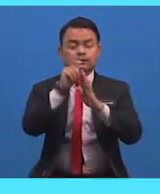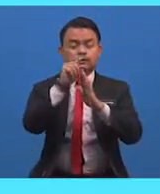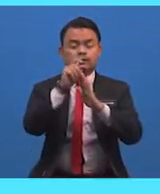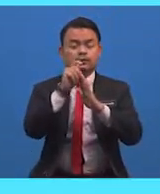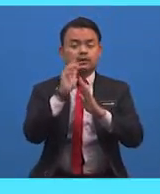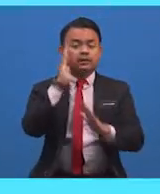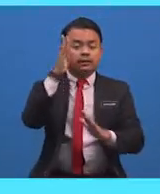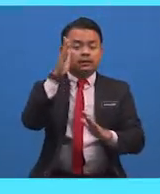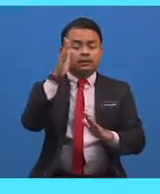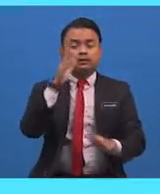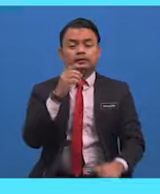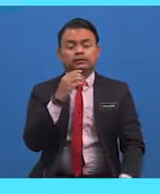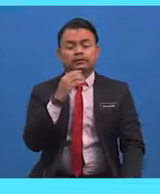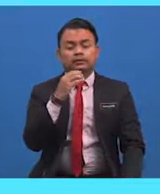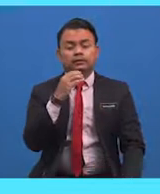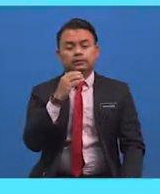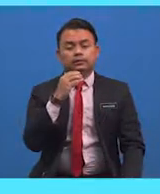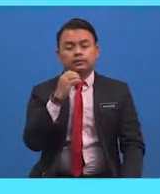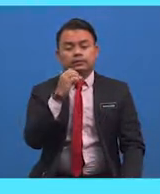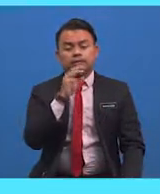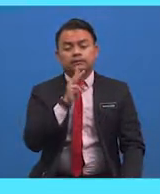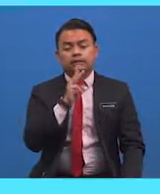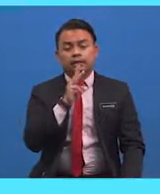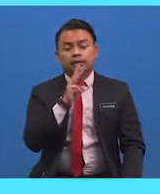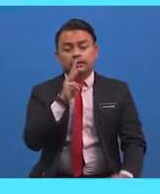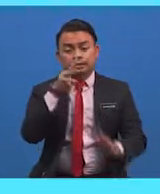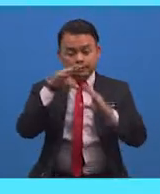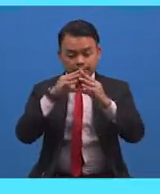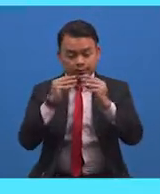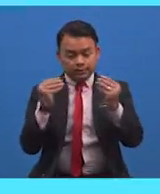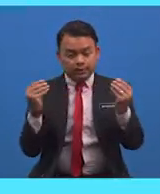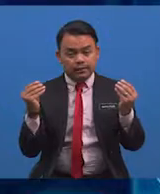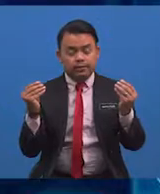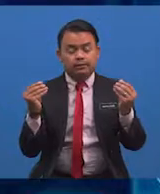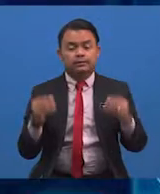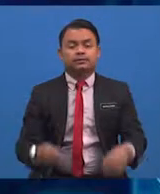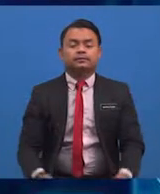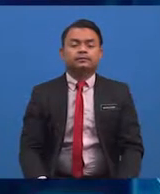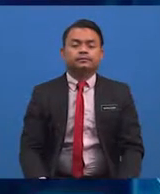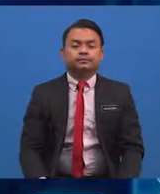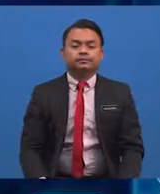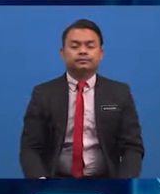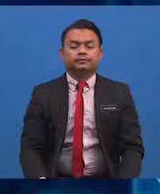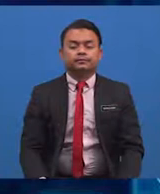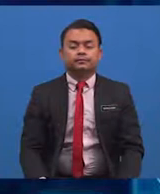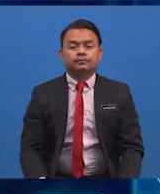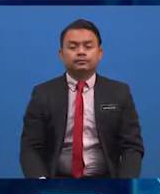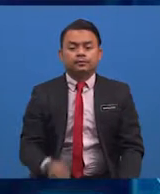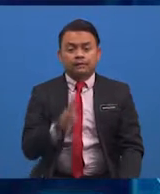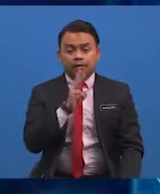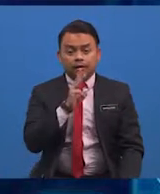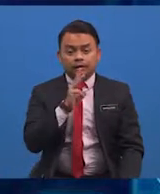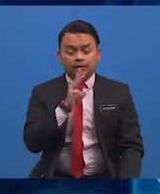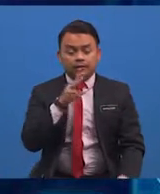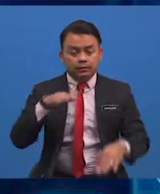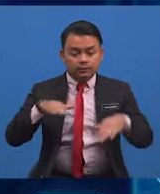letupan ais benua terutama di kawasan kutub dan pergunungan. Ais yang mencair ini boleh